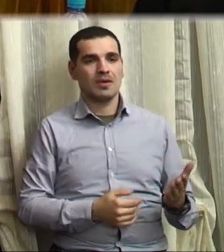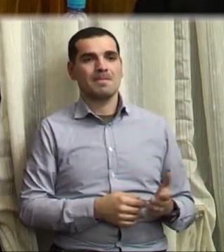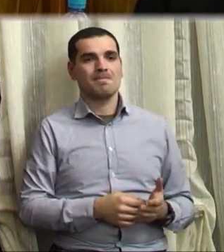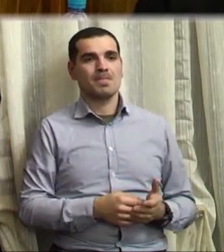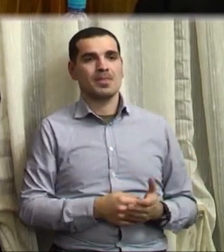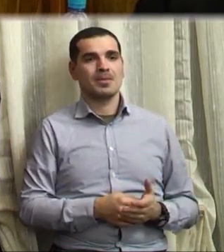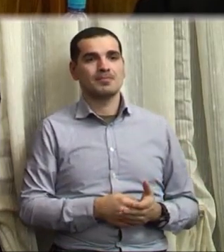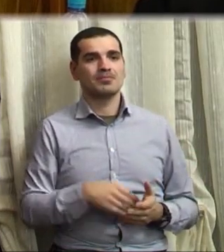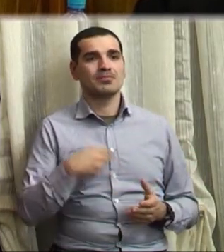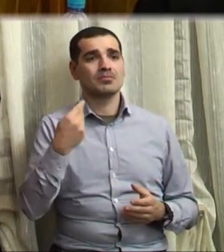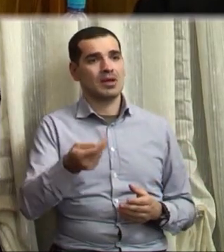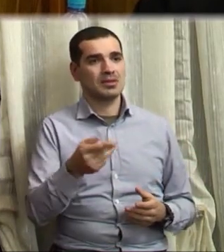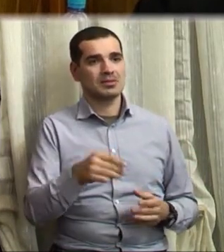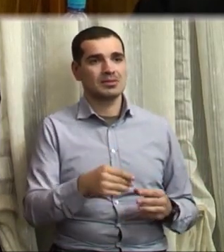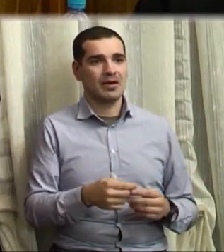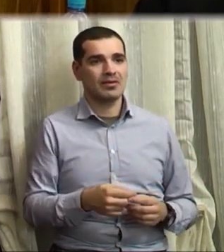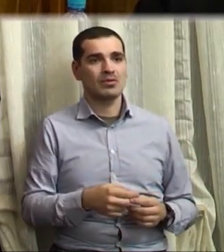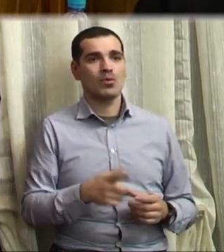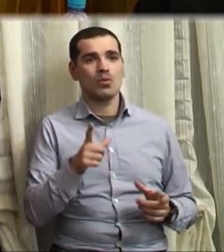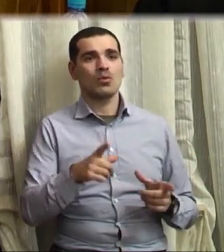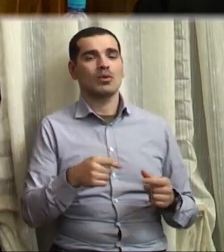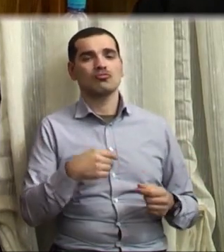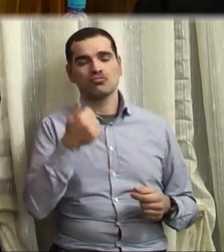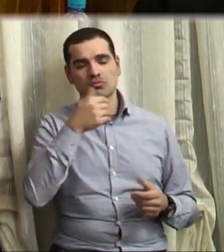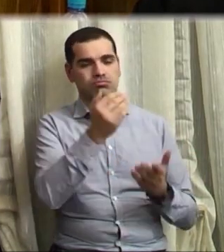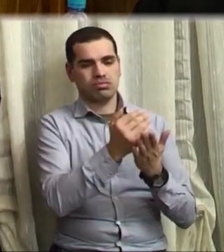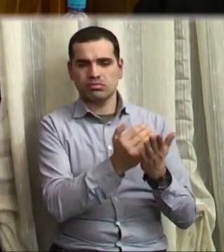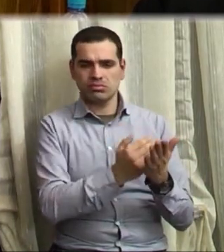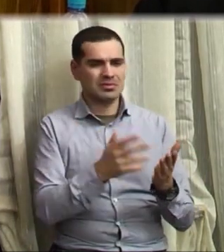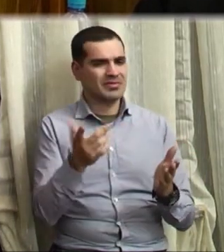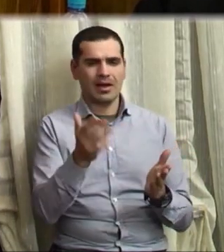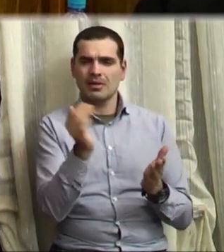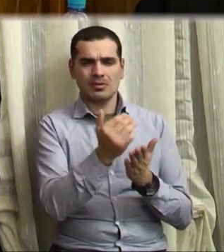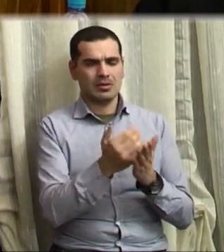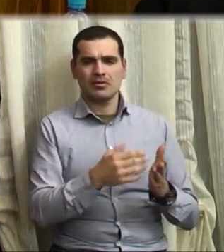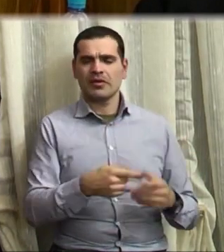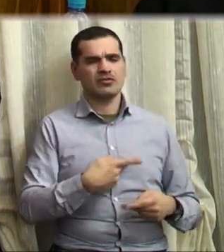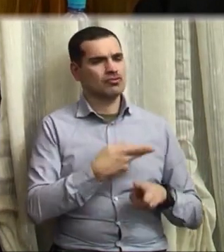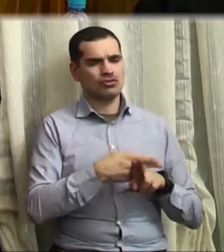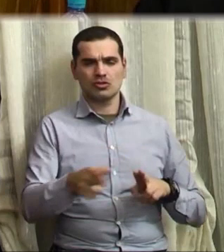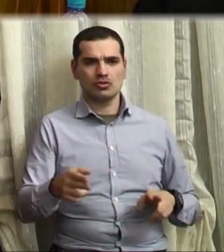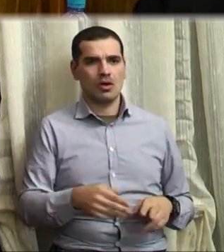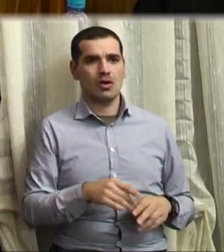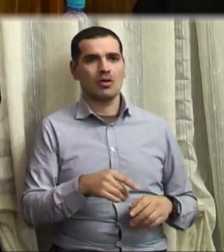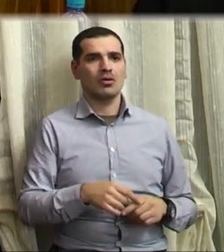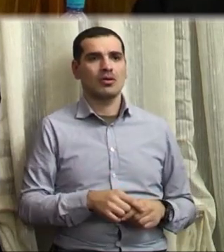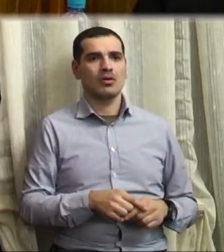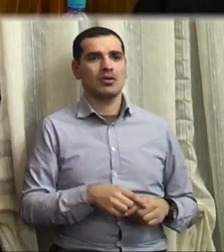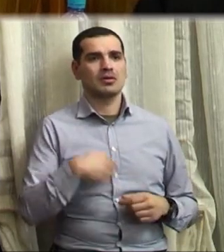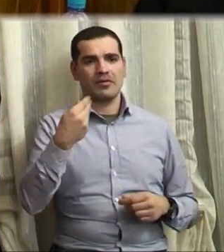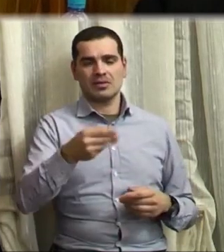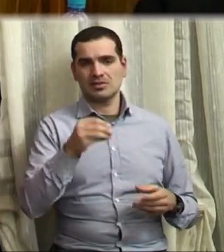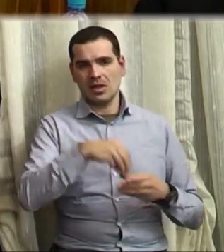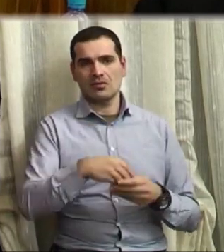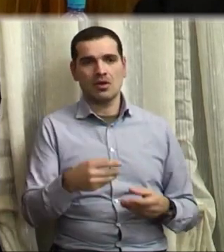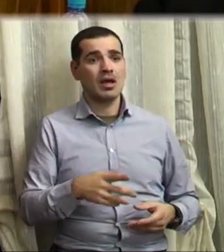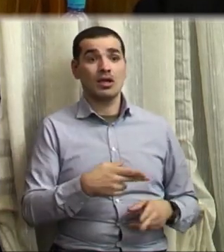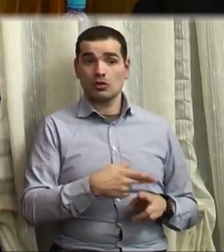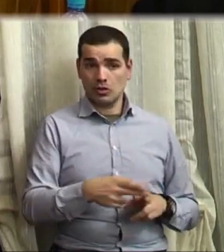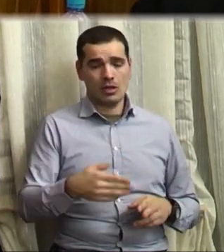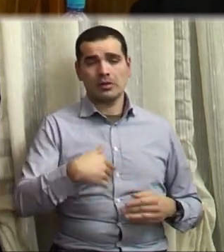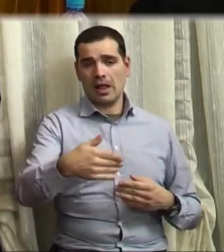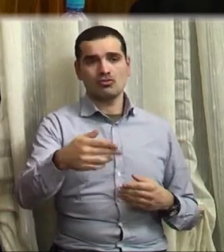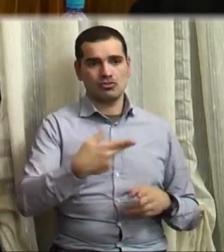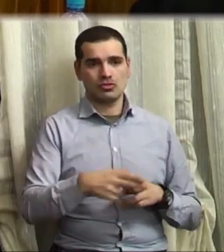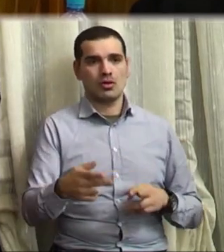tijela za davanja stanova koji su u vlasništvu grada Pule. Dakle, sve po propisu, sve čisto. Sukladno tome, i dalje čisto,